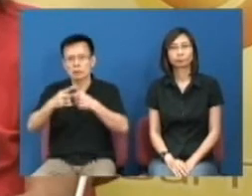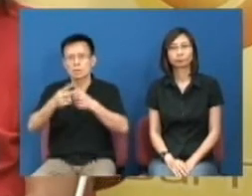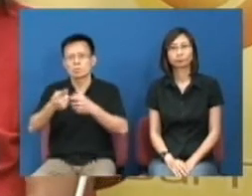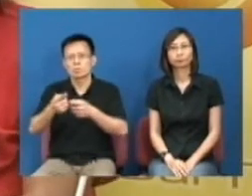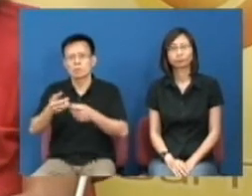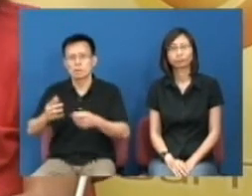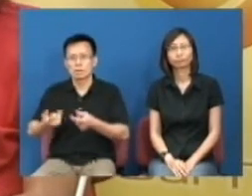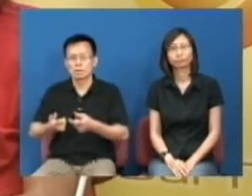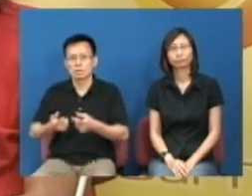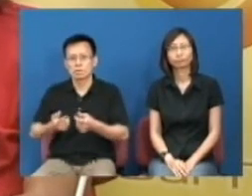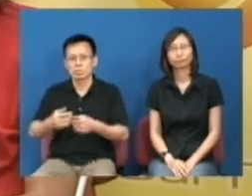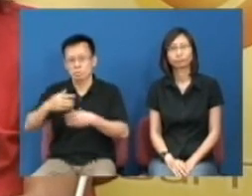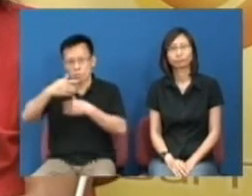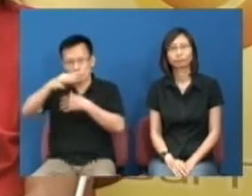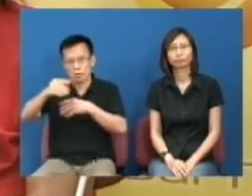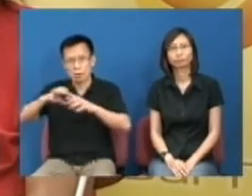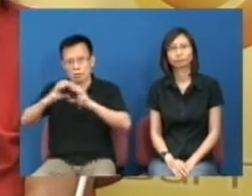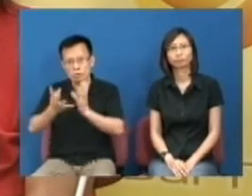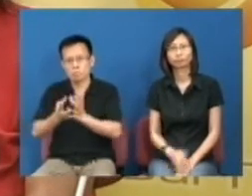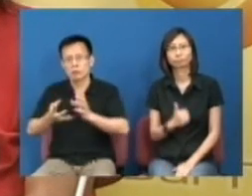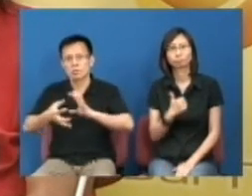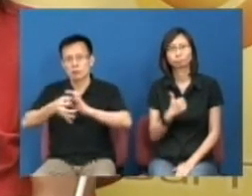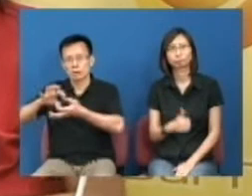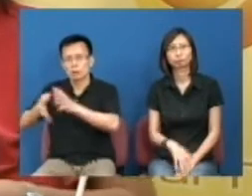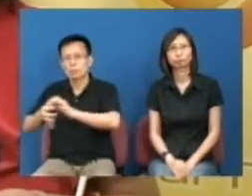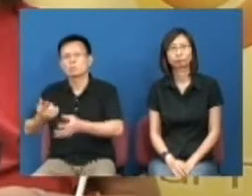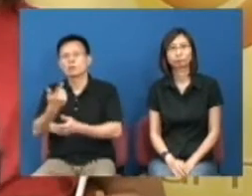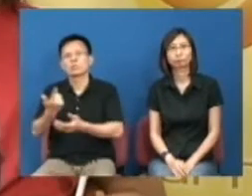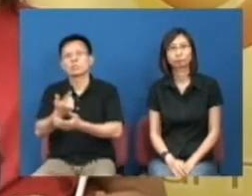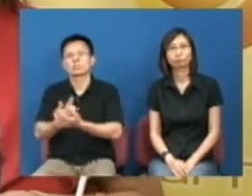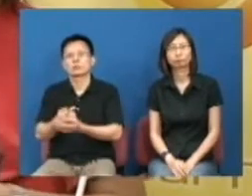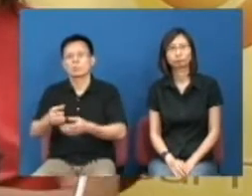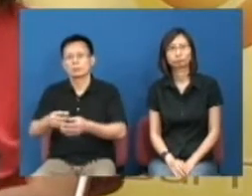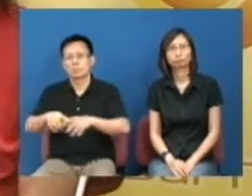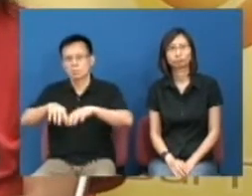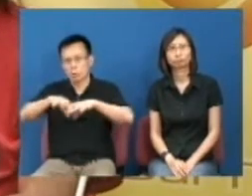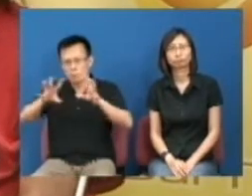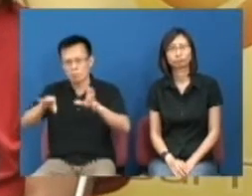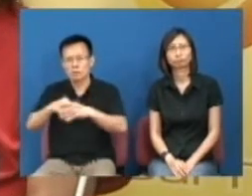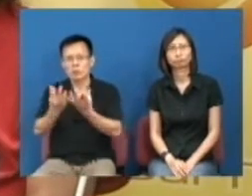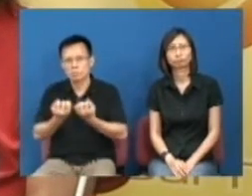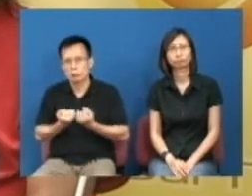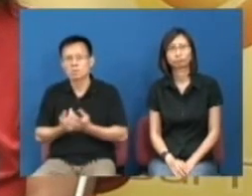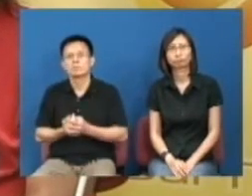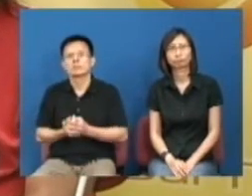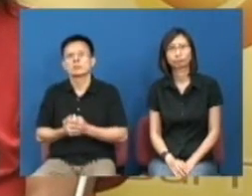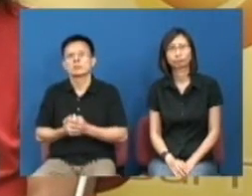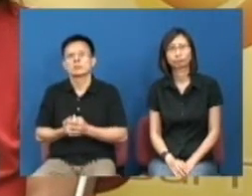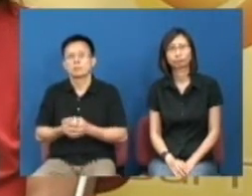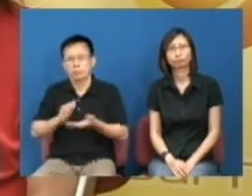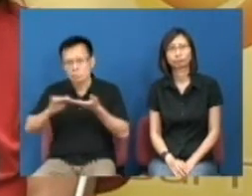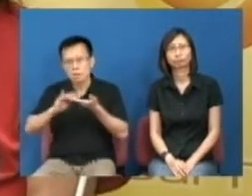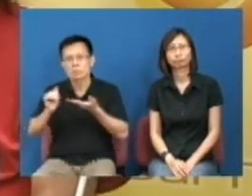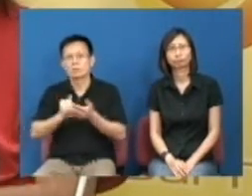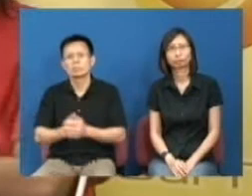他團體嘅聯繫多咗啦，即係比較包容啲啦。呢個就好清楚